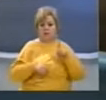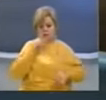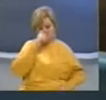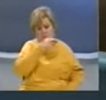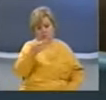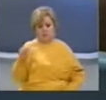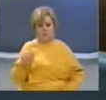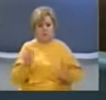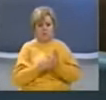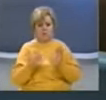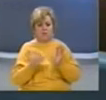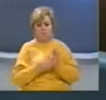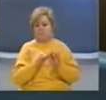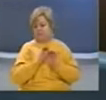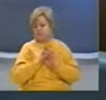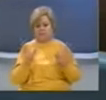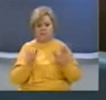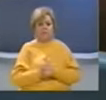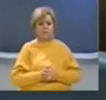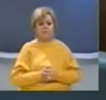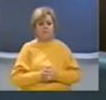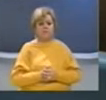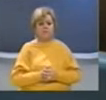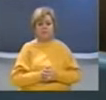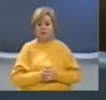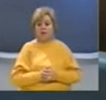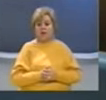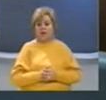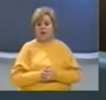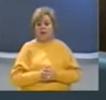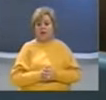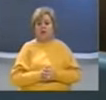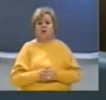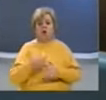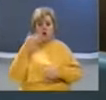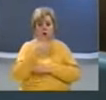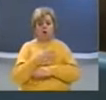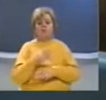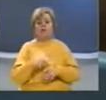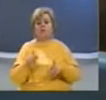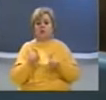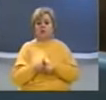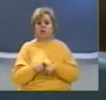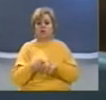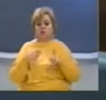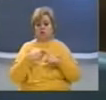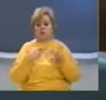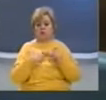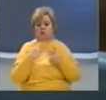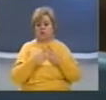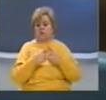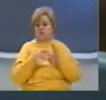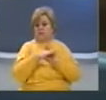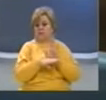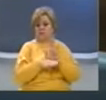Kjo nuk do të ndodhë asesi. Resurset minerale, cila do të qofshin e ku do të qofshin, janë kategori kushtetuese të rregulluara